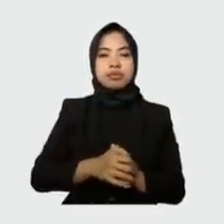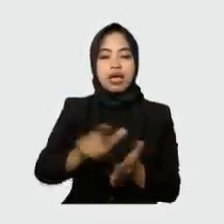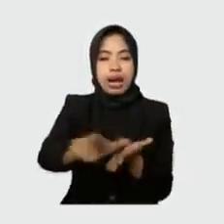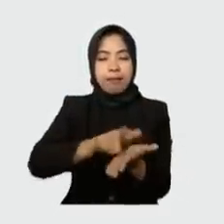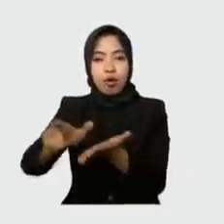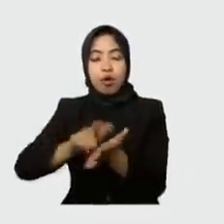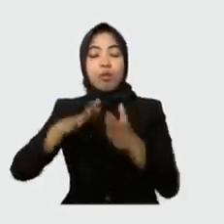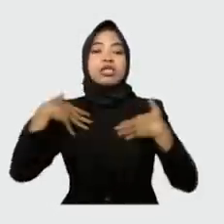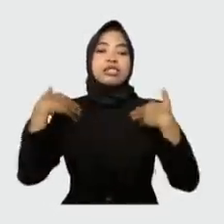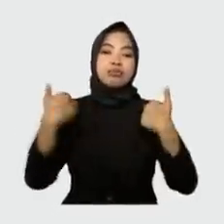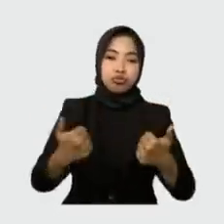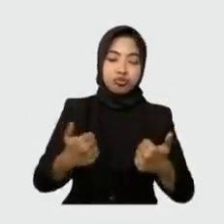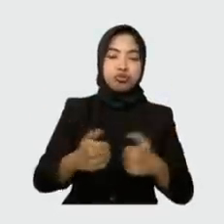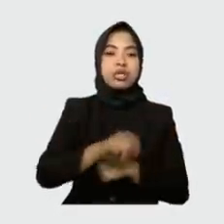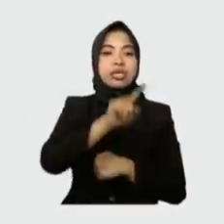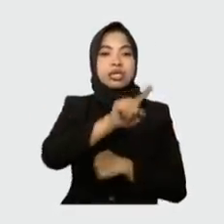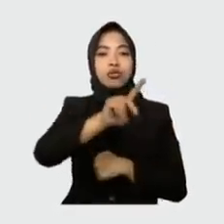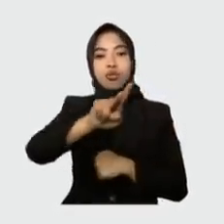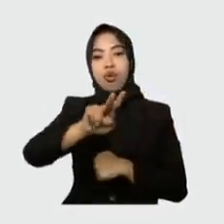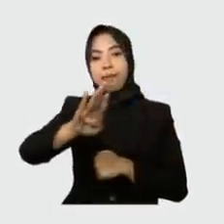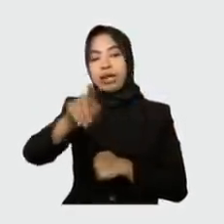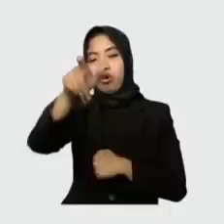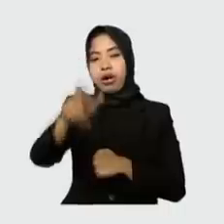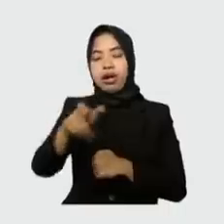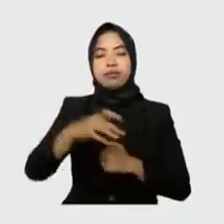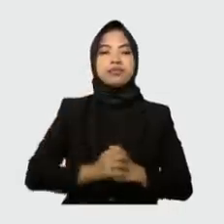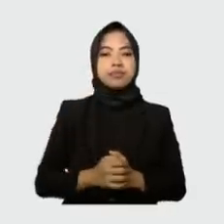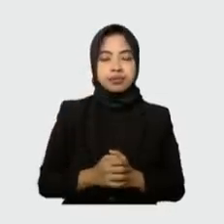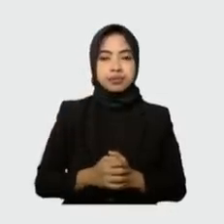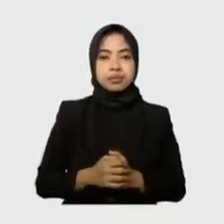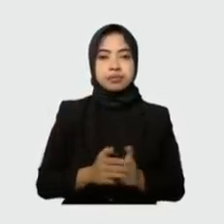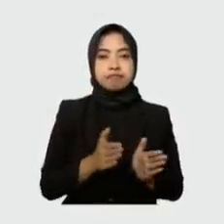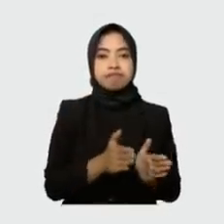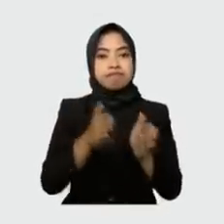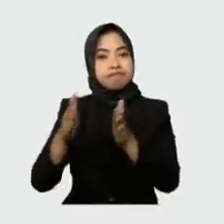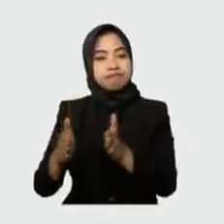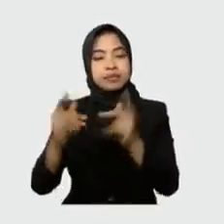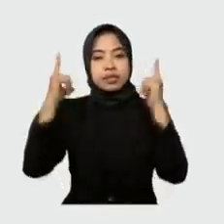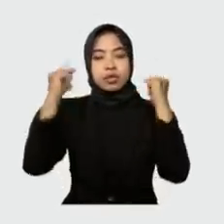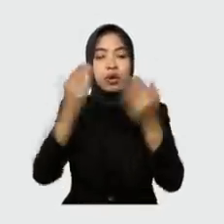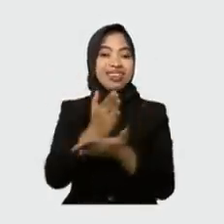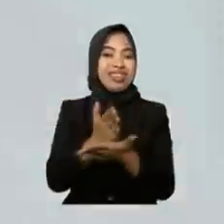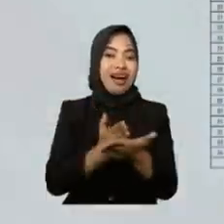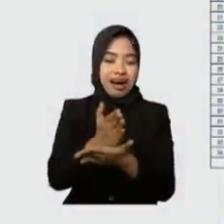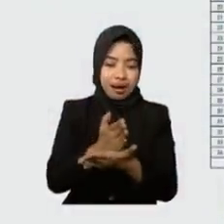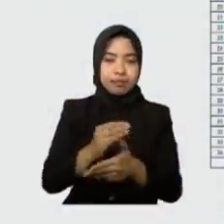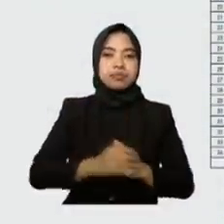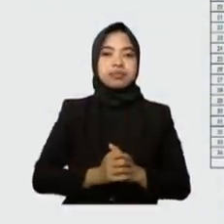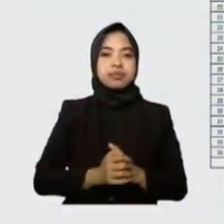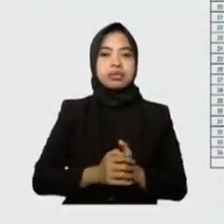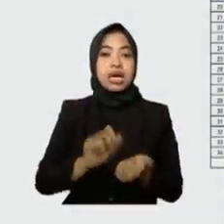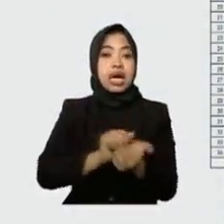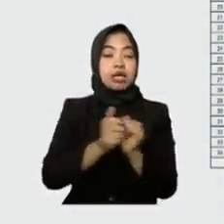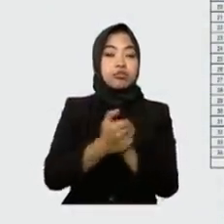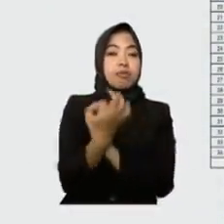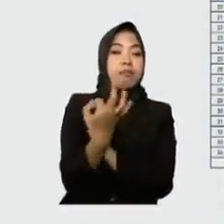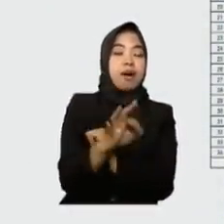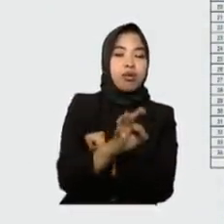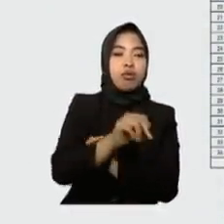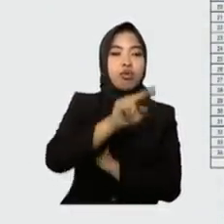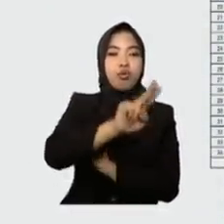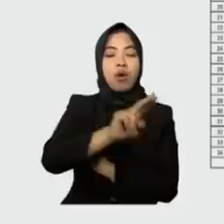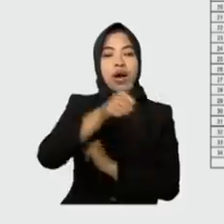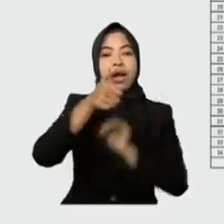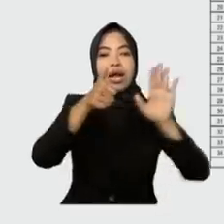sembuh 124 orang kemudian Jawa Tengah Hai kasus baru